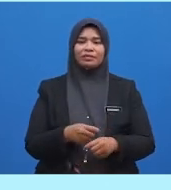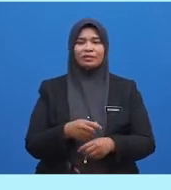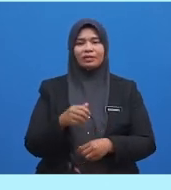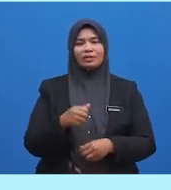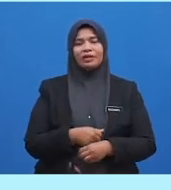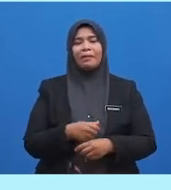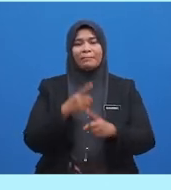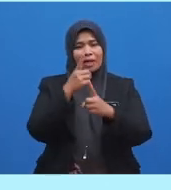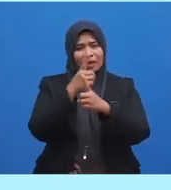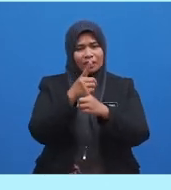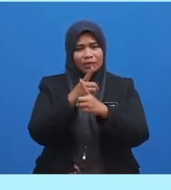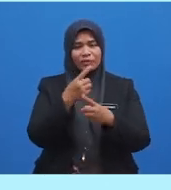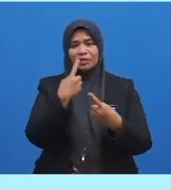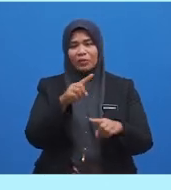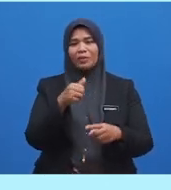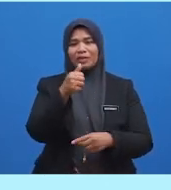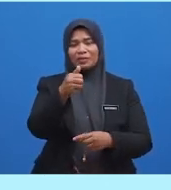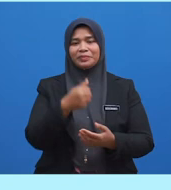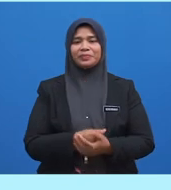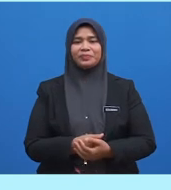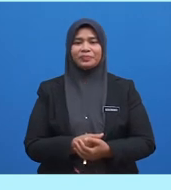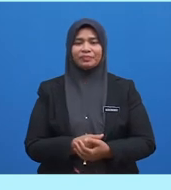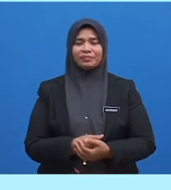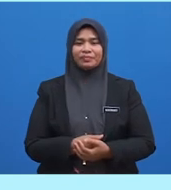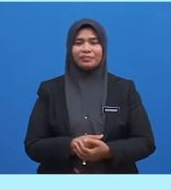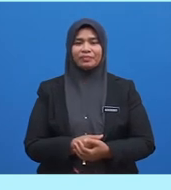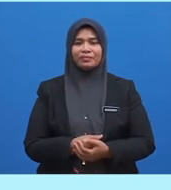Ih betul jawaban kamu